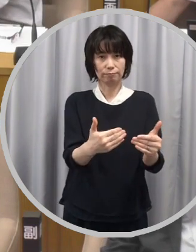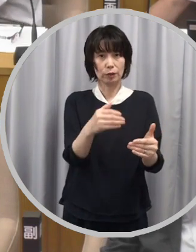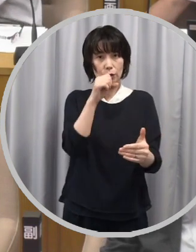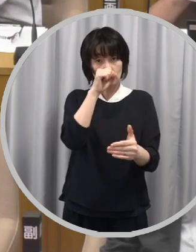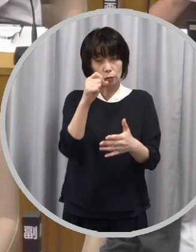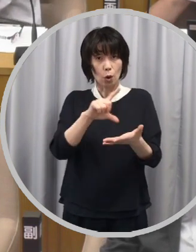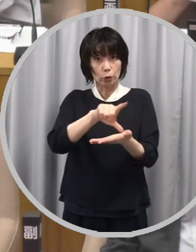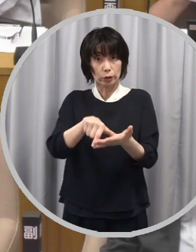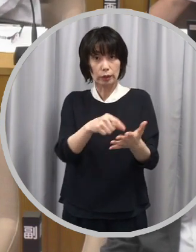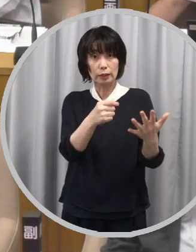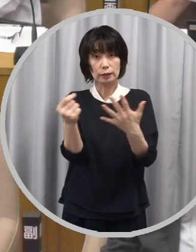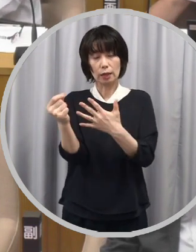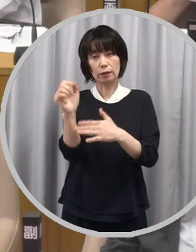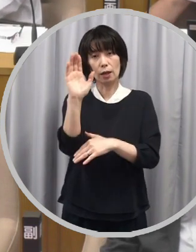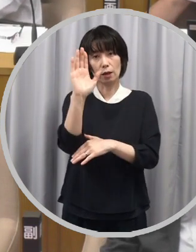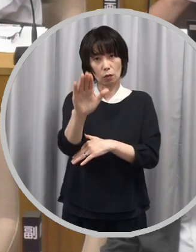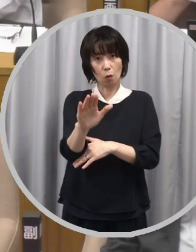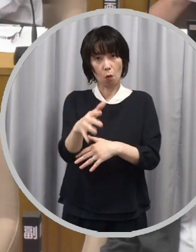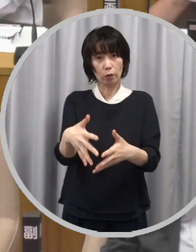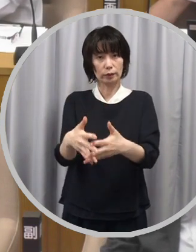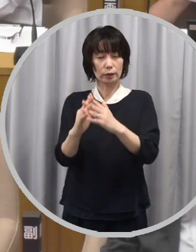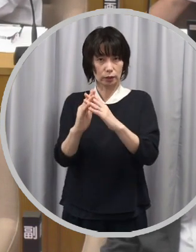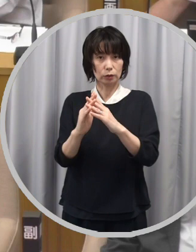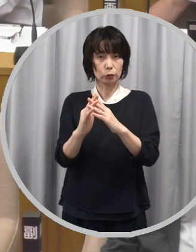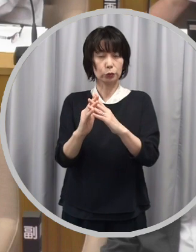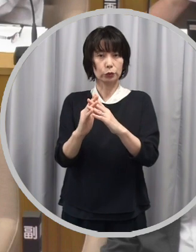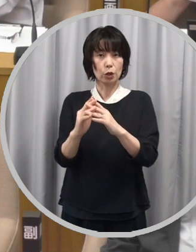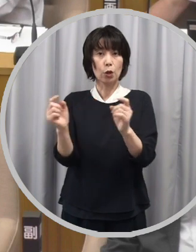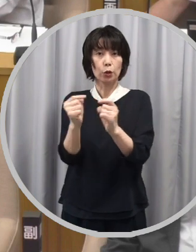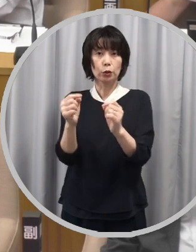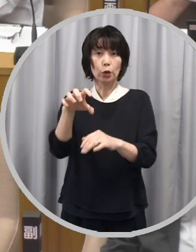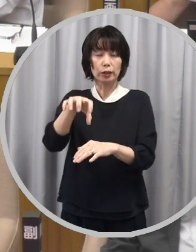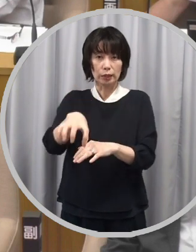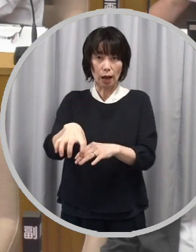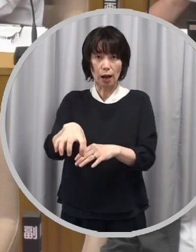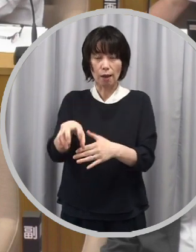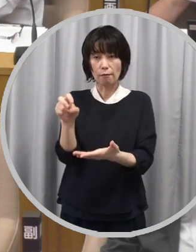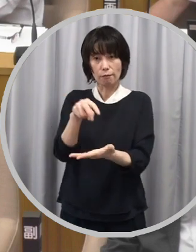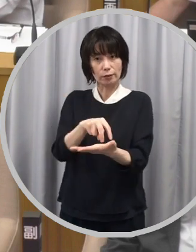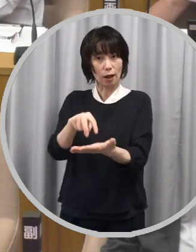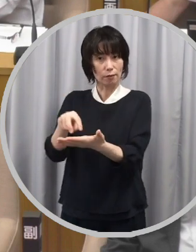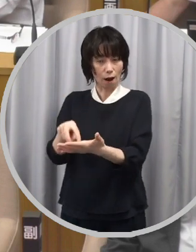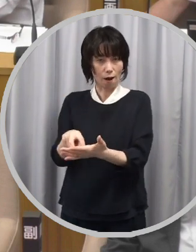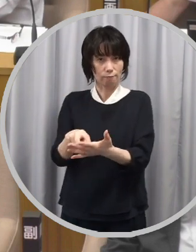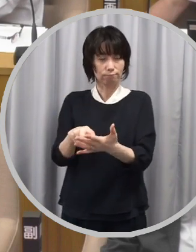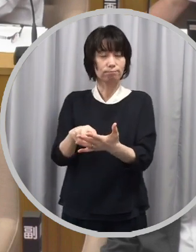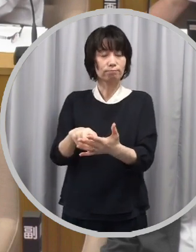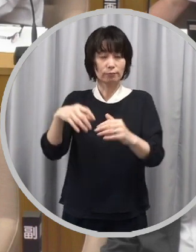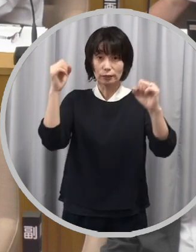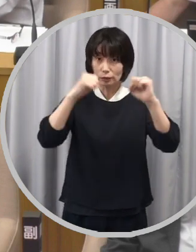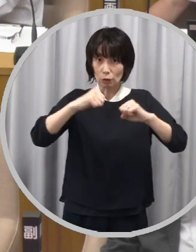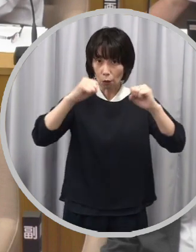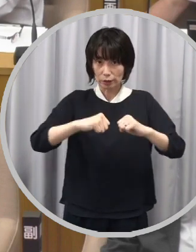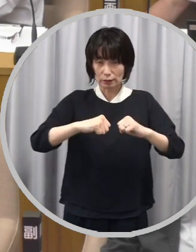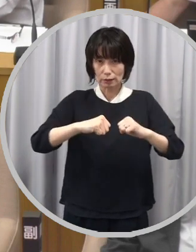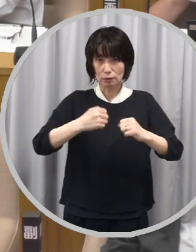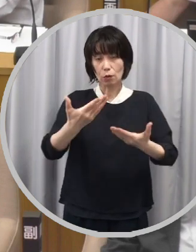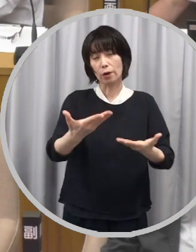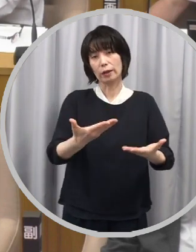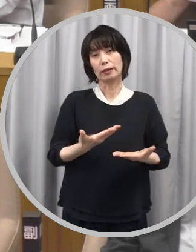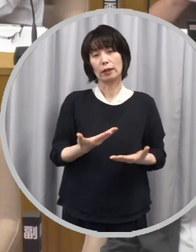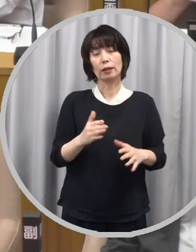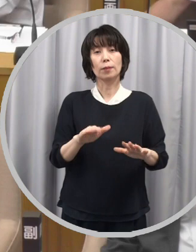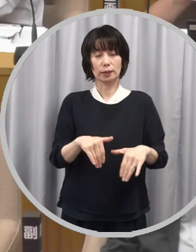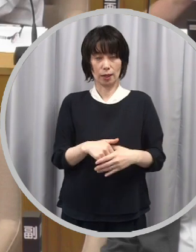な区域に選定された後に設立される協議会への参画に合意をいただいたこと